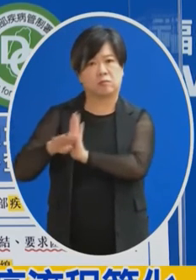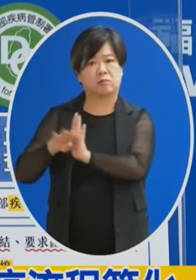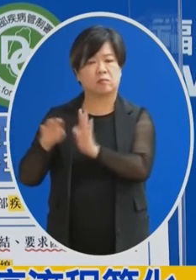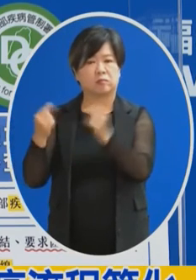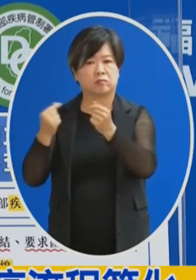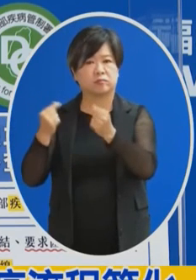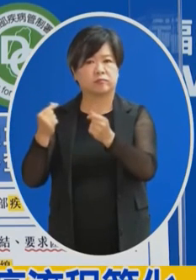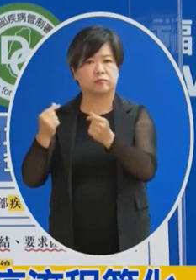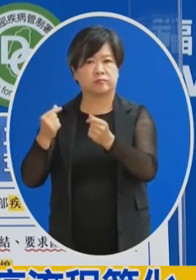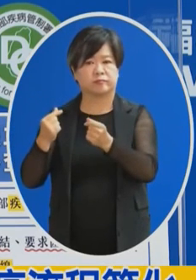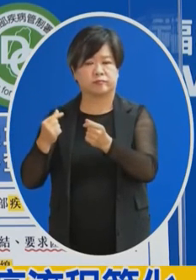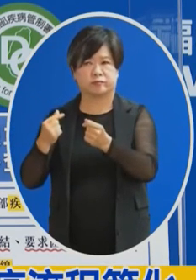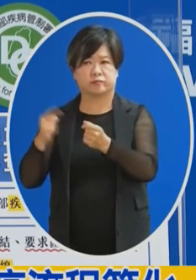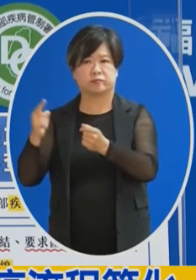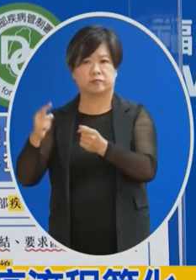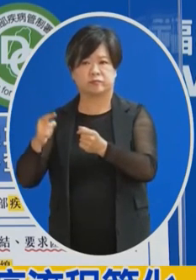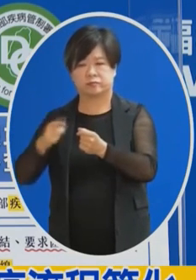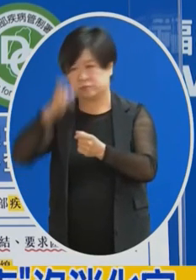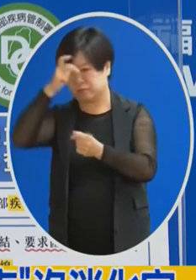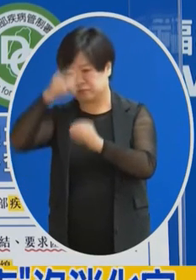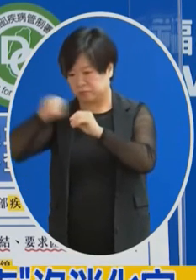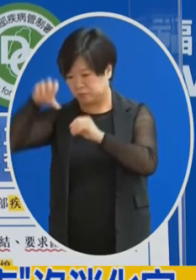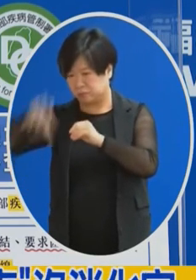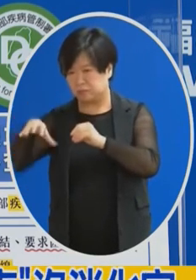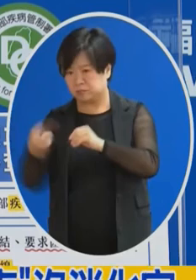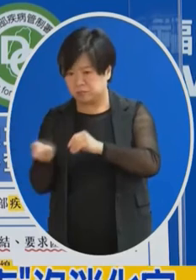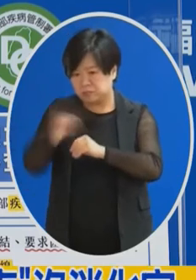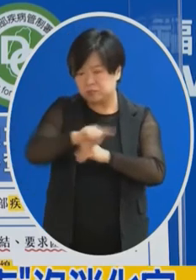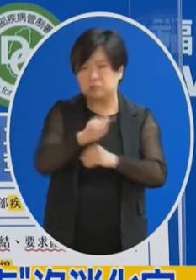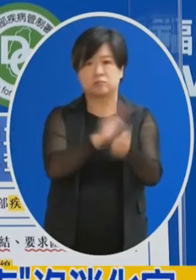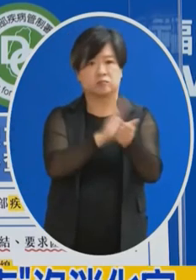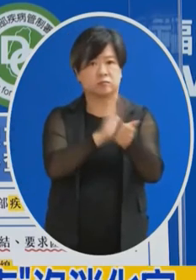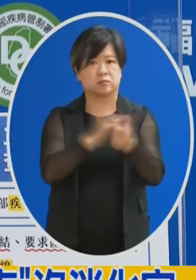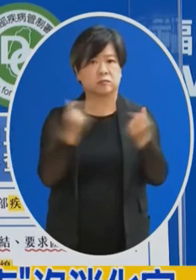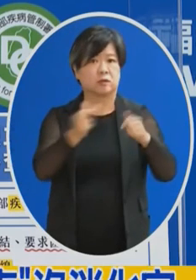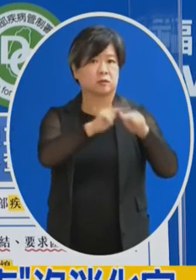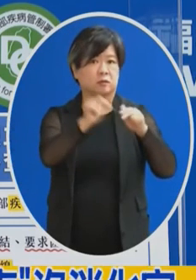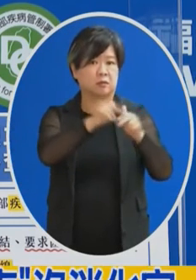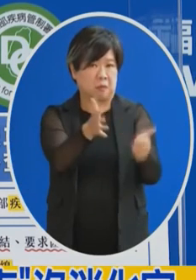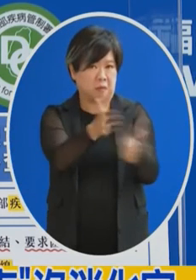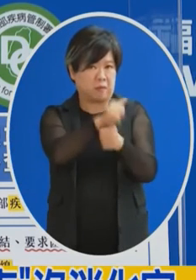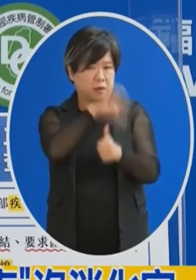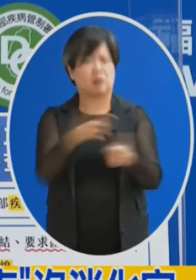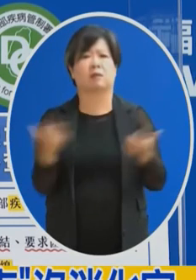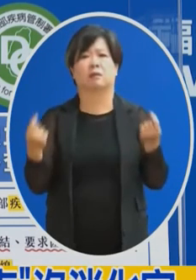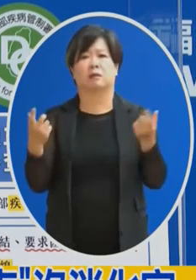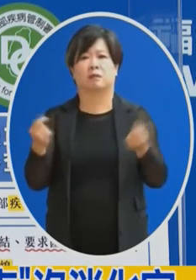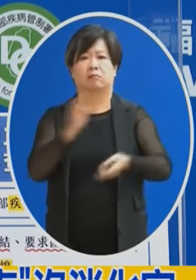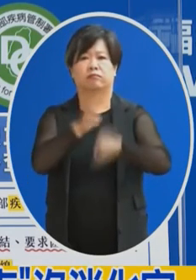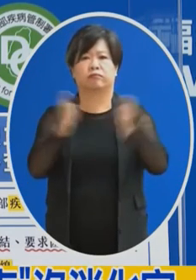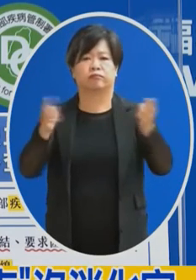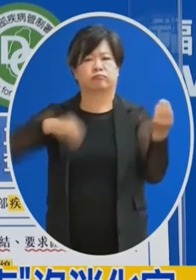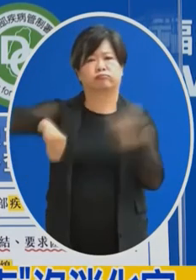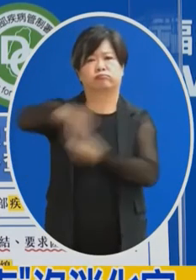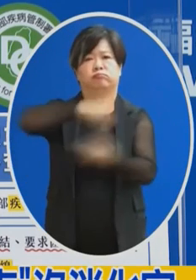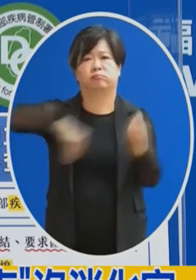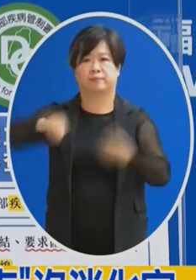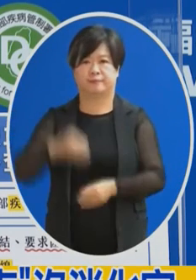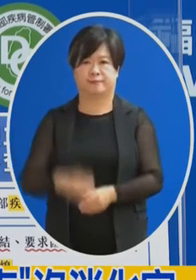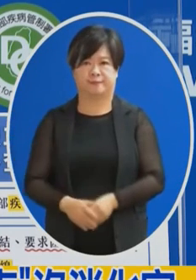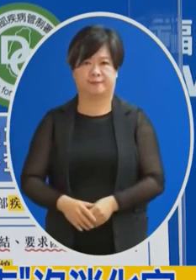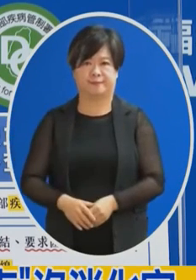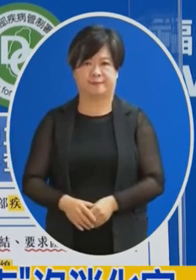出所去协请，那另外像刑大的部分，他们也会机动的去做调整。